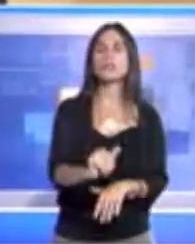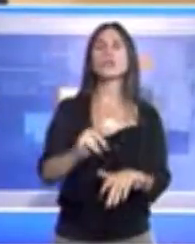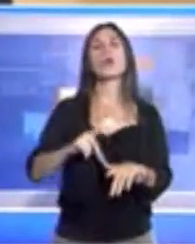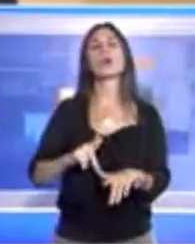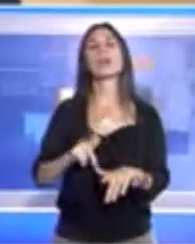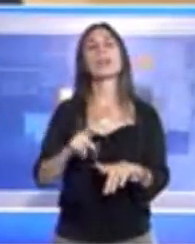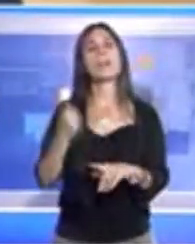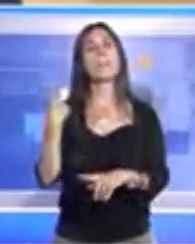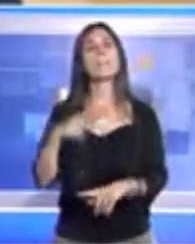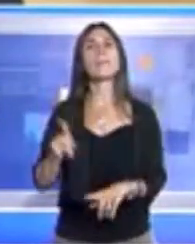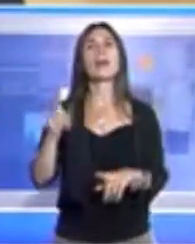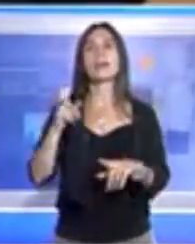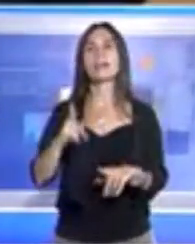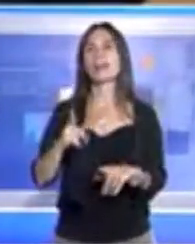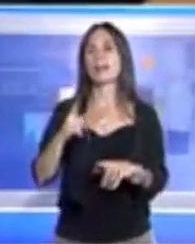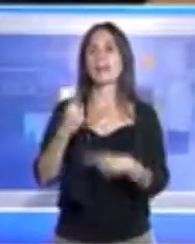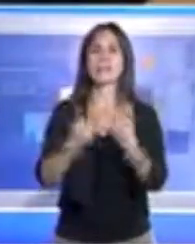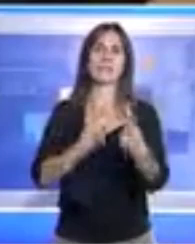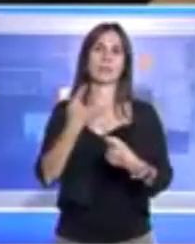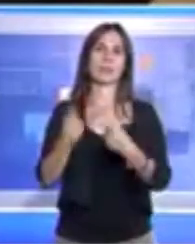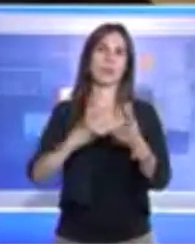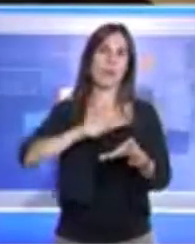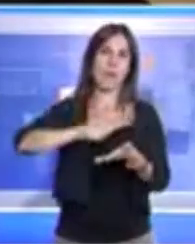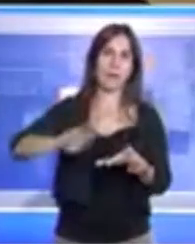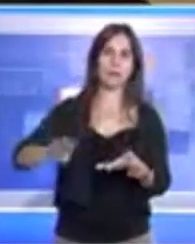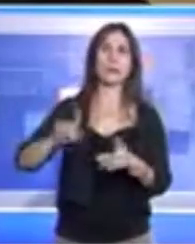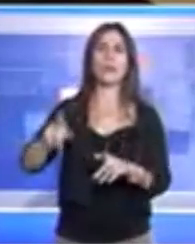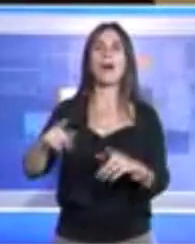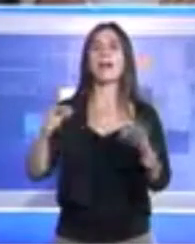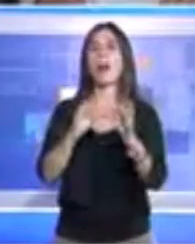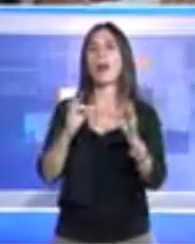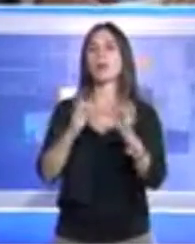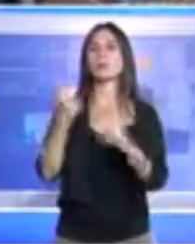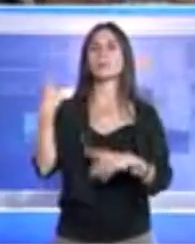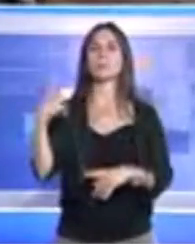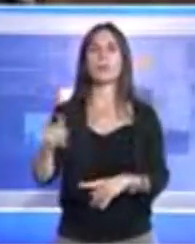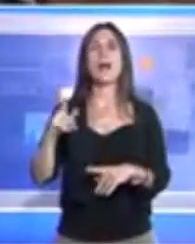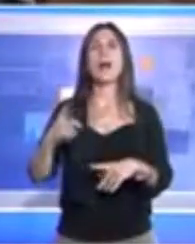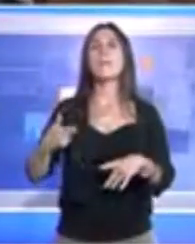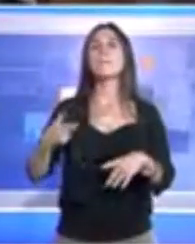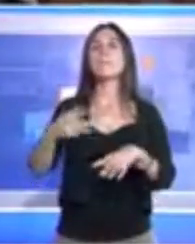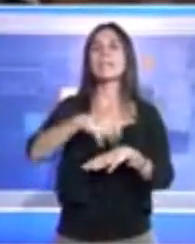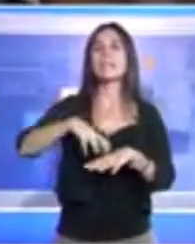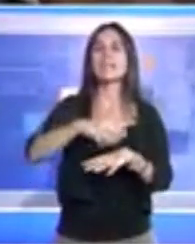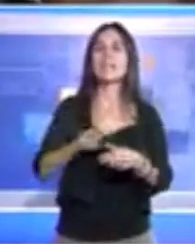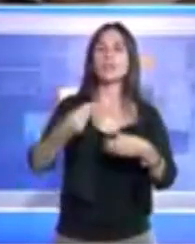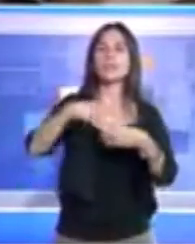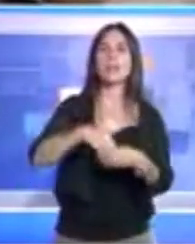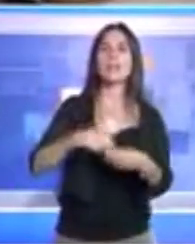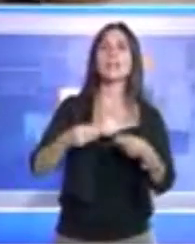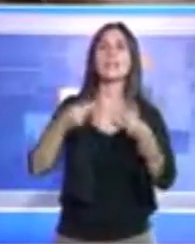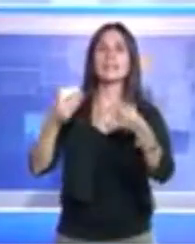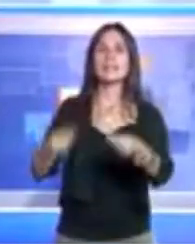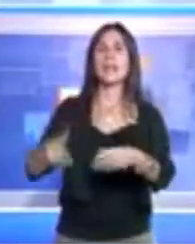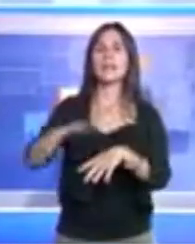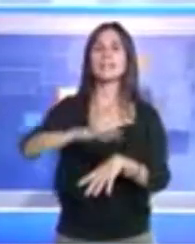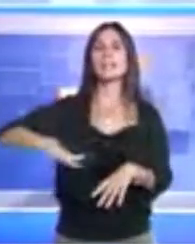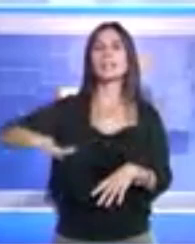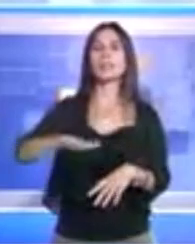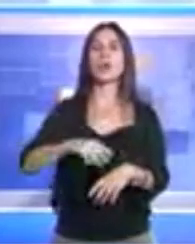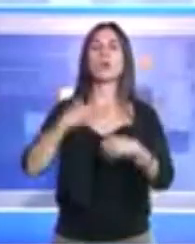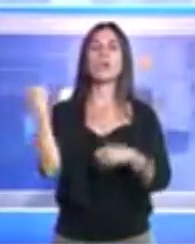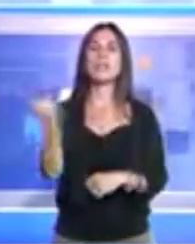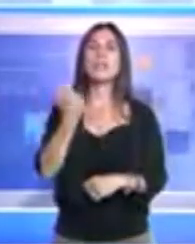i modi possibili per far sì che questo fenomeno venga accantonato con questo accordo il Ministero degli Interni affida al territorio un servizio di prossimità